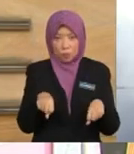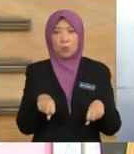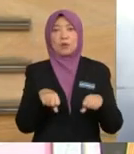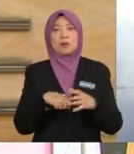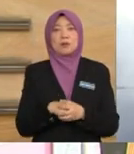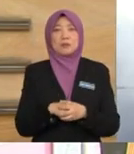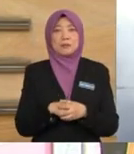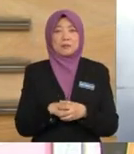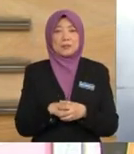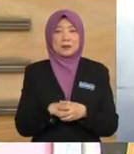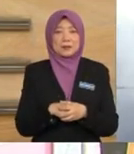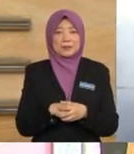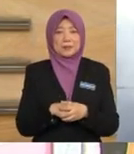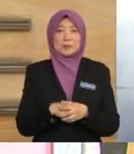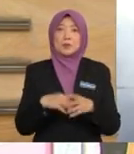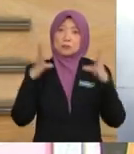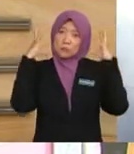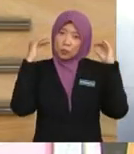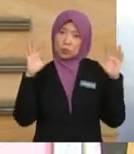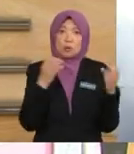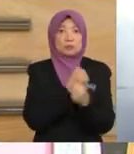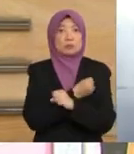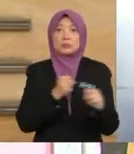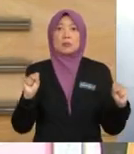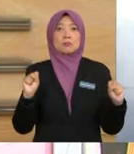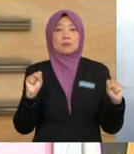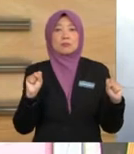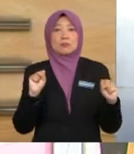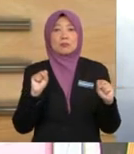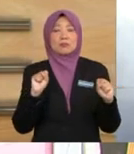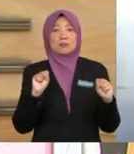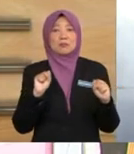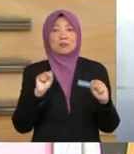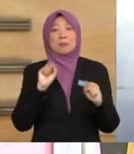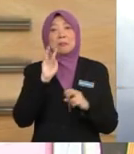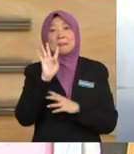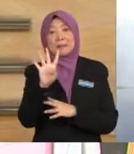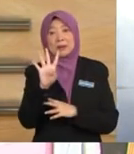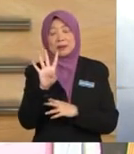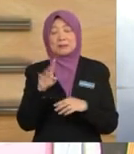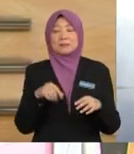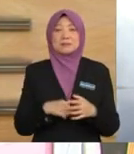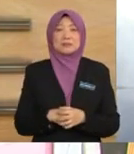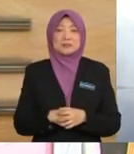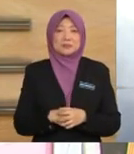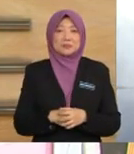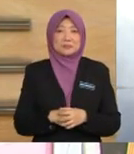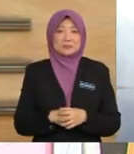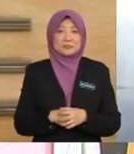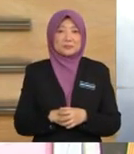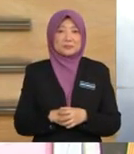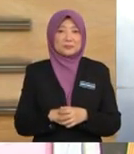Cikgu dah sampai ke empat tingkat saya baru. Tingkat yang pertama. Jadi saya kena tak pantas